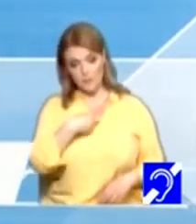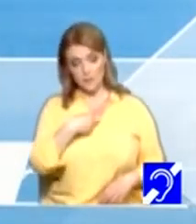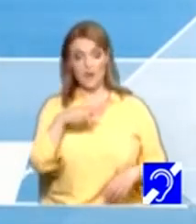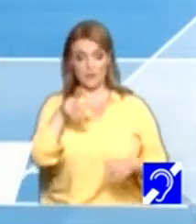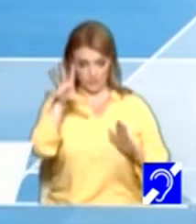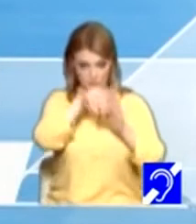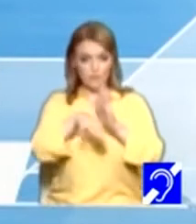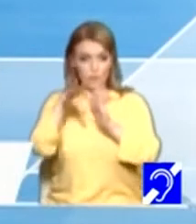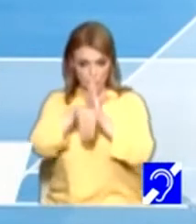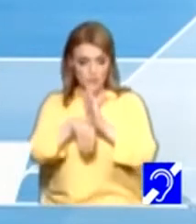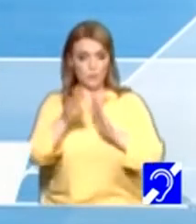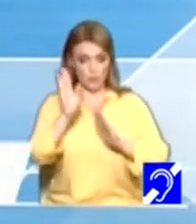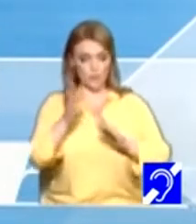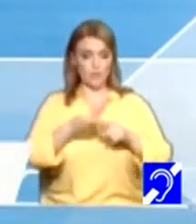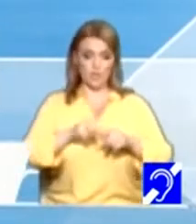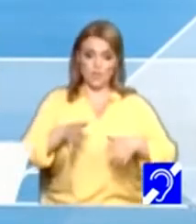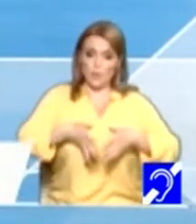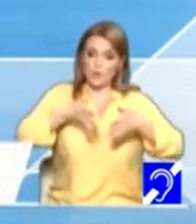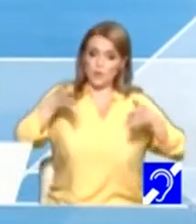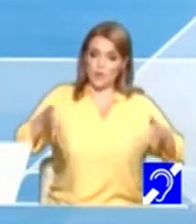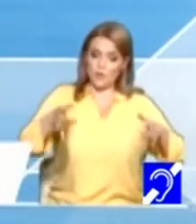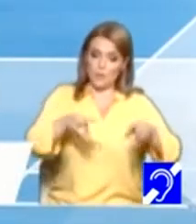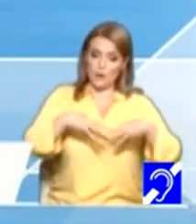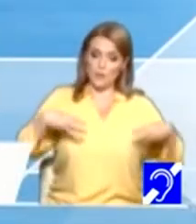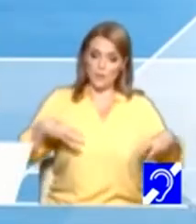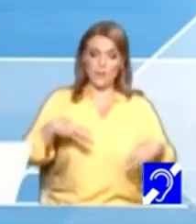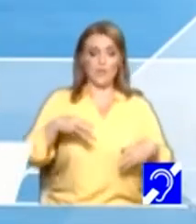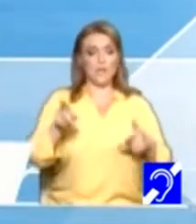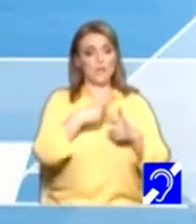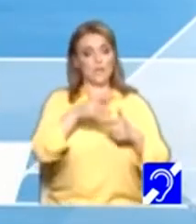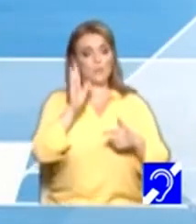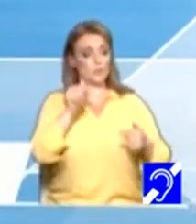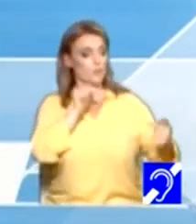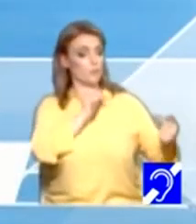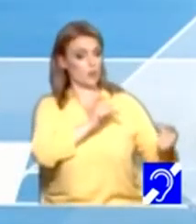majoritate sau dimpotrivă, mai degrabă dintr-un bloc